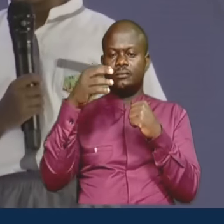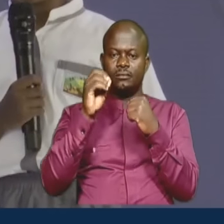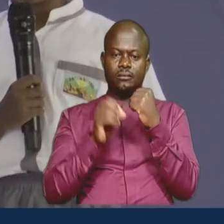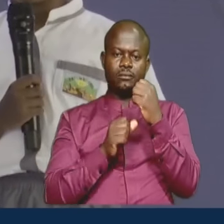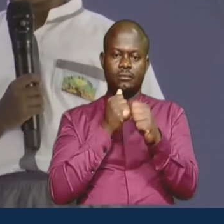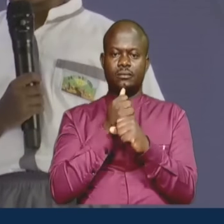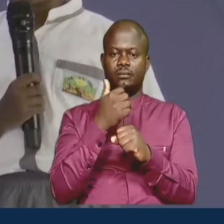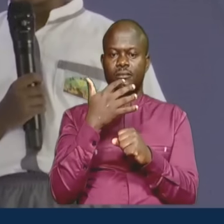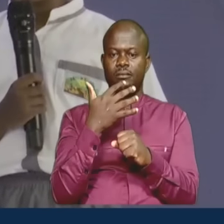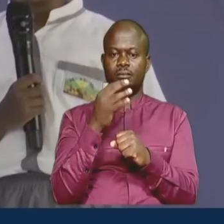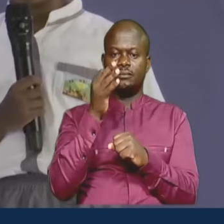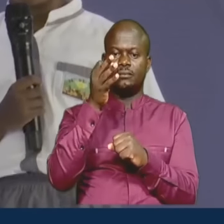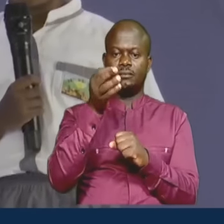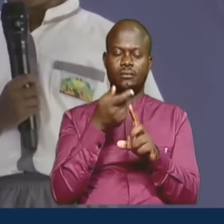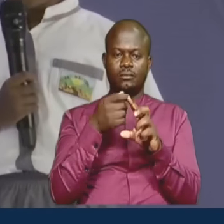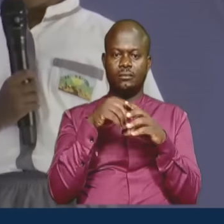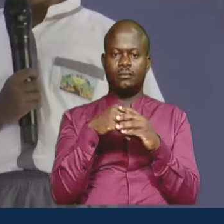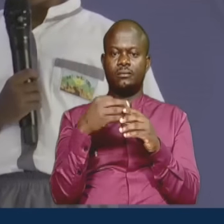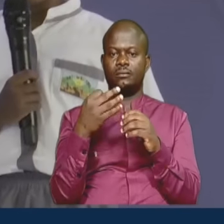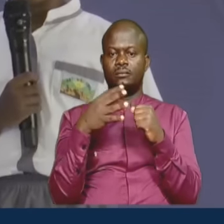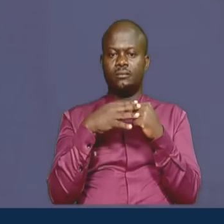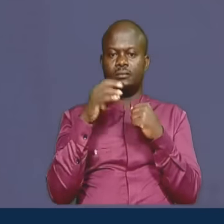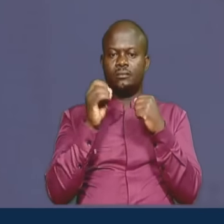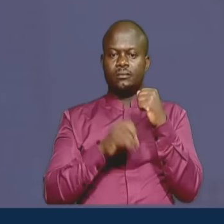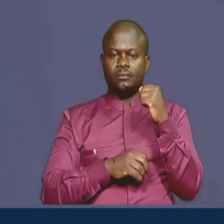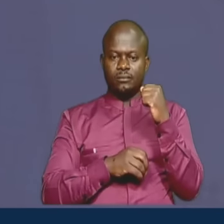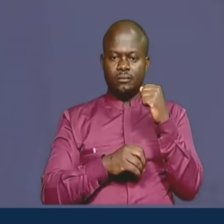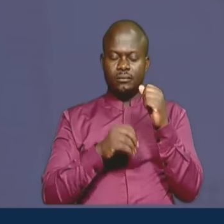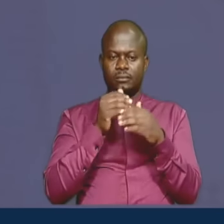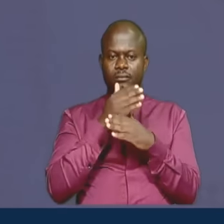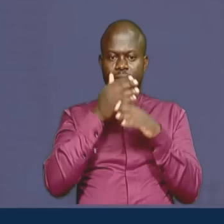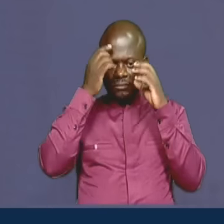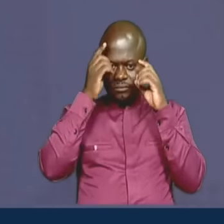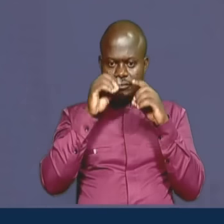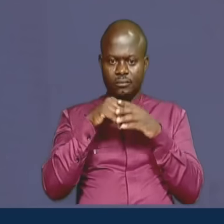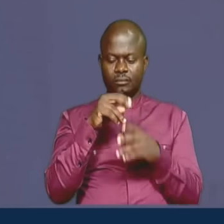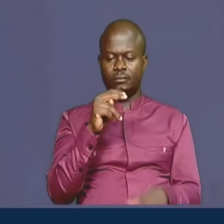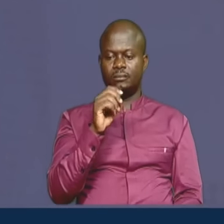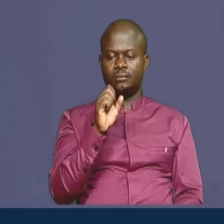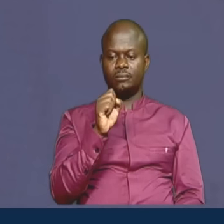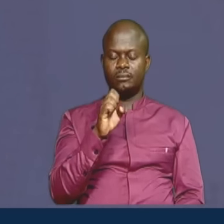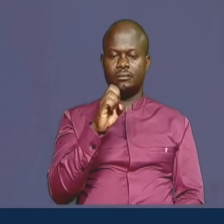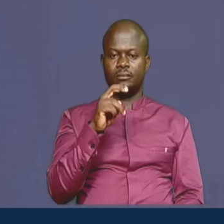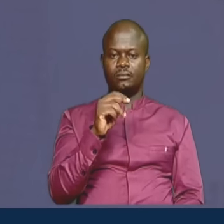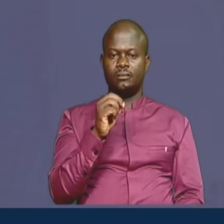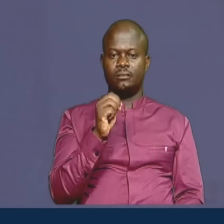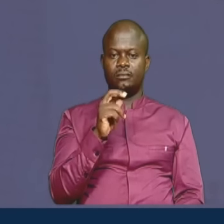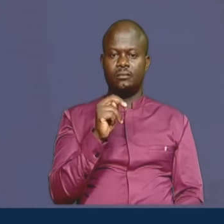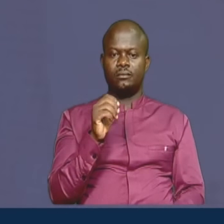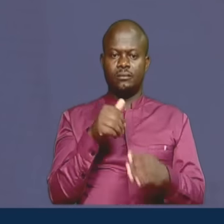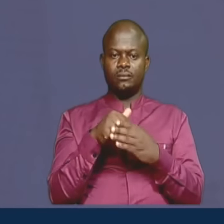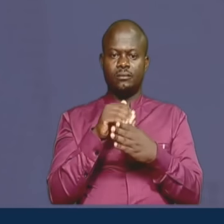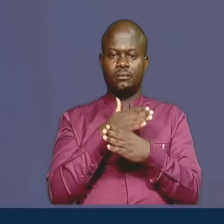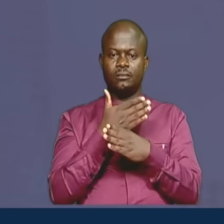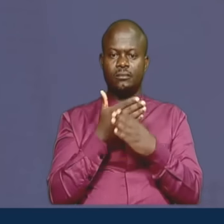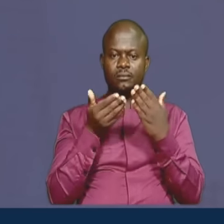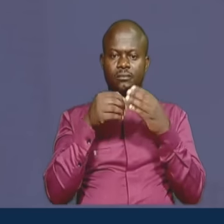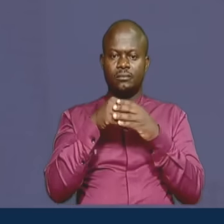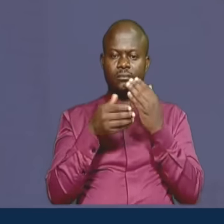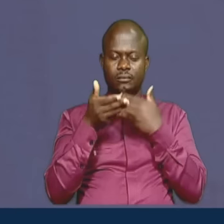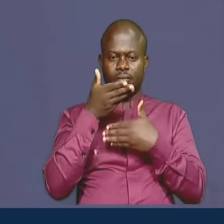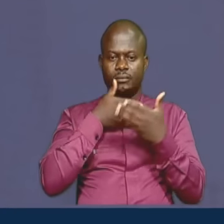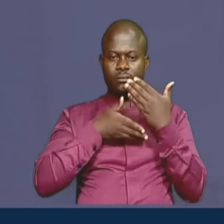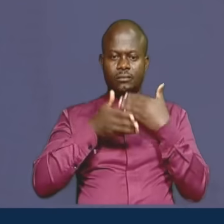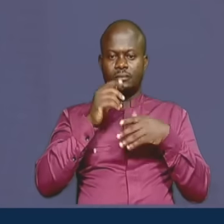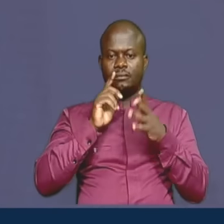myaka 5 uvuye kuri 39%. Ministri w'uburezi Nsengimana Joseph yasangije abitabiriye ibiganiro iby'u